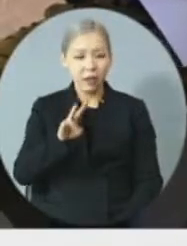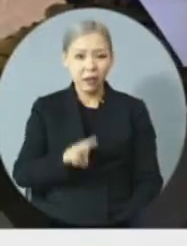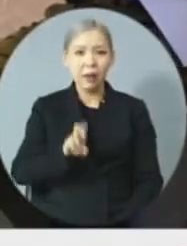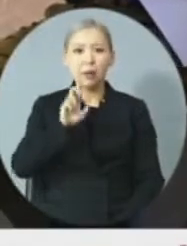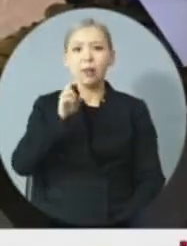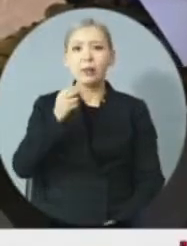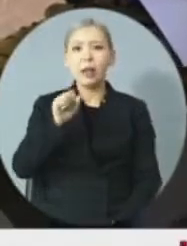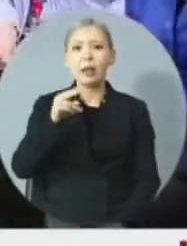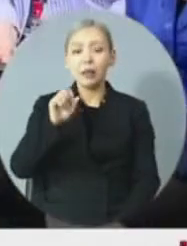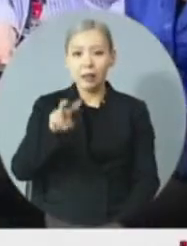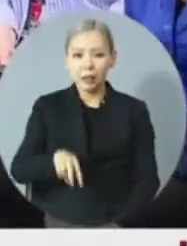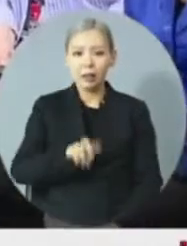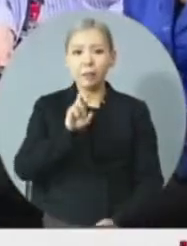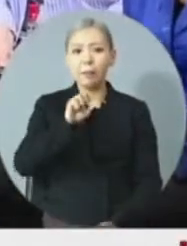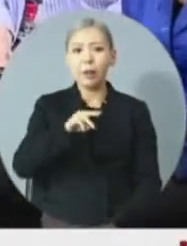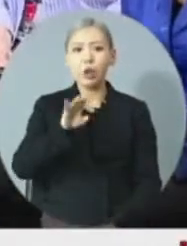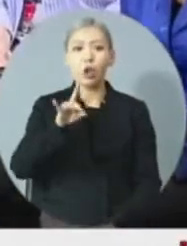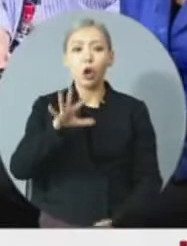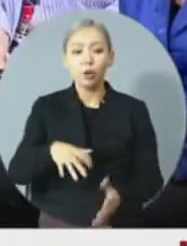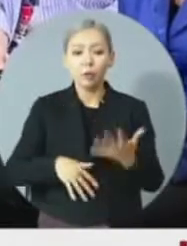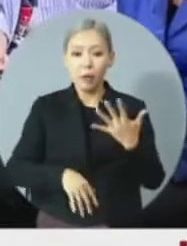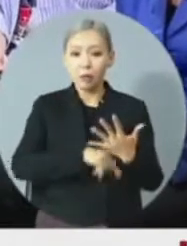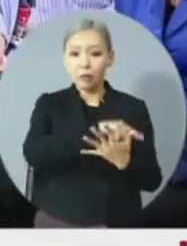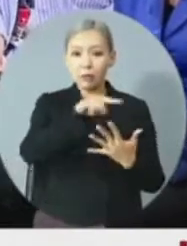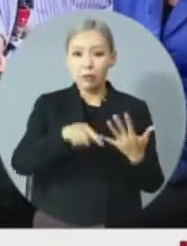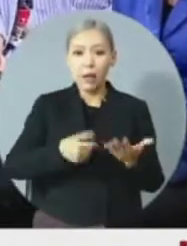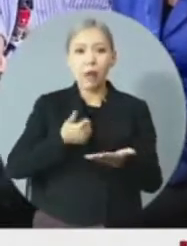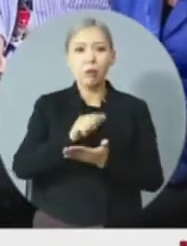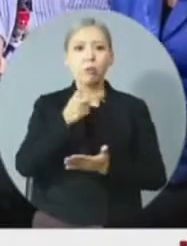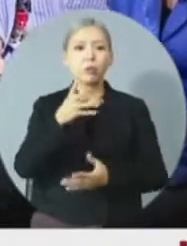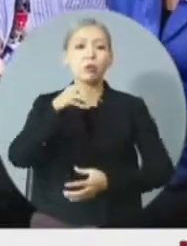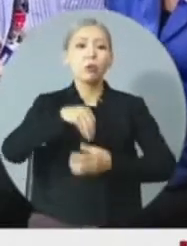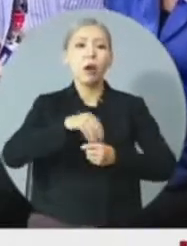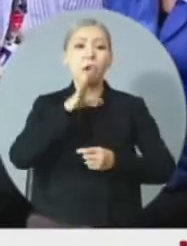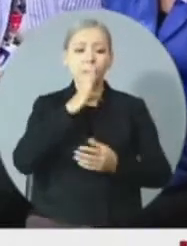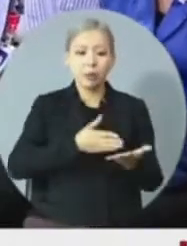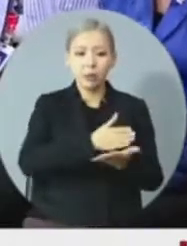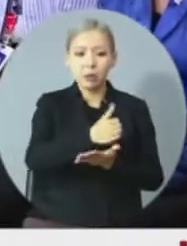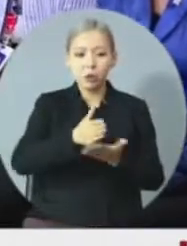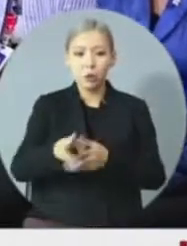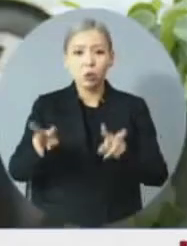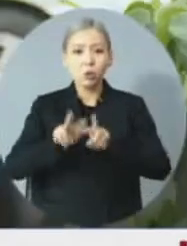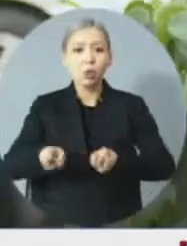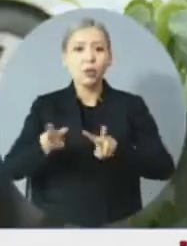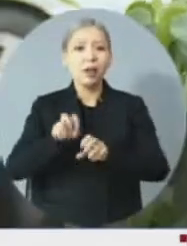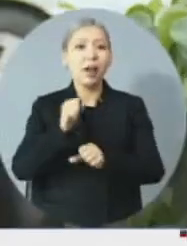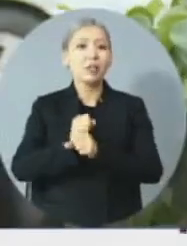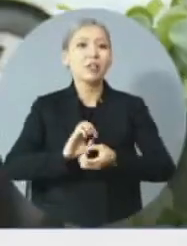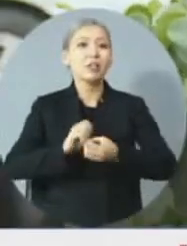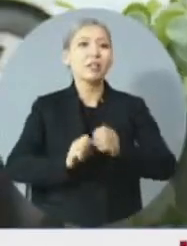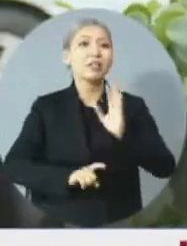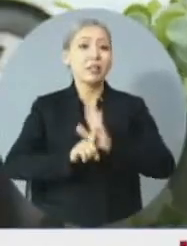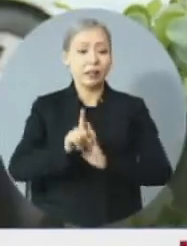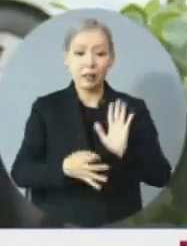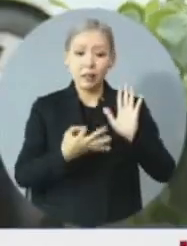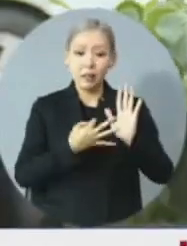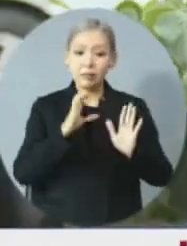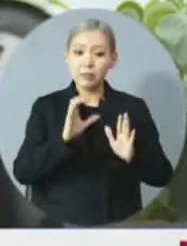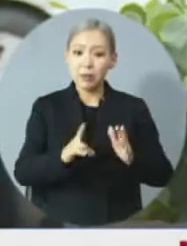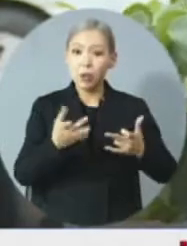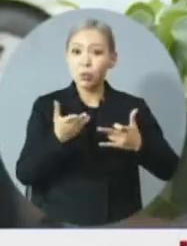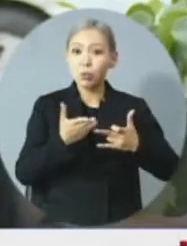Дадал, Батнуруу зэрэг 5 сумд аялал жуулчлалын бүс болгох маршрут судалгааны ажлыг хийсмэн. 8-р сарын